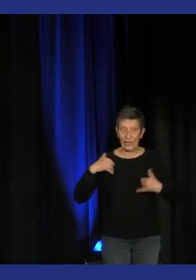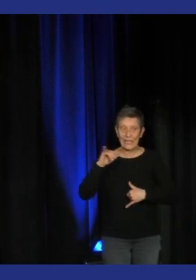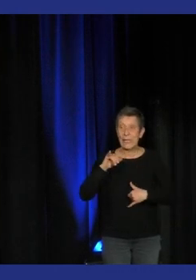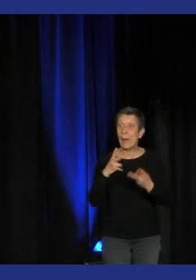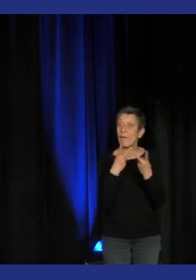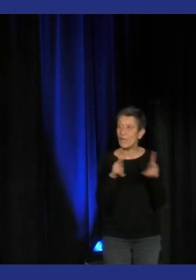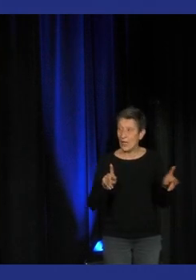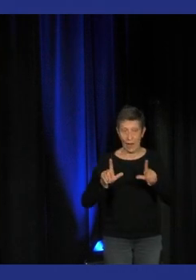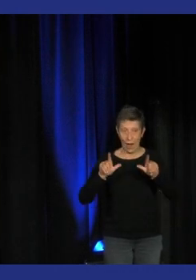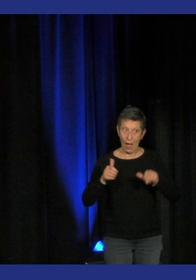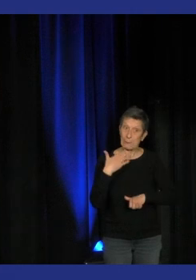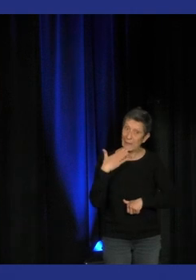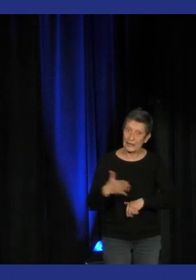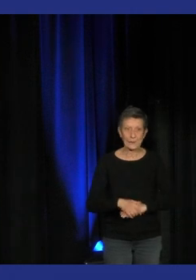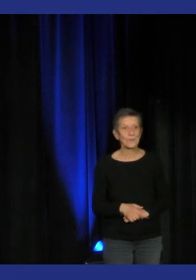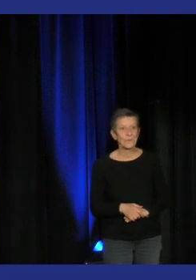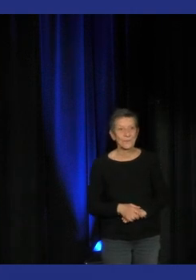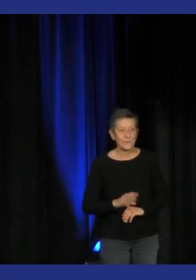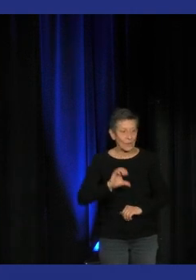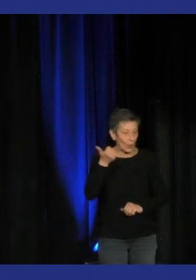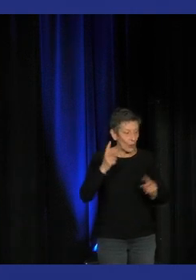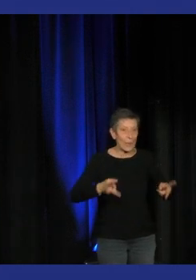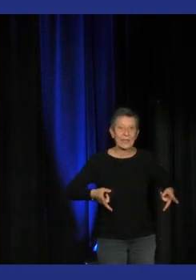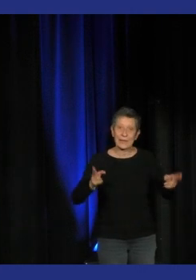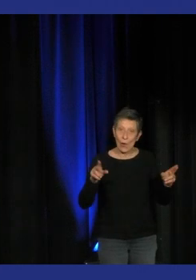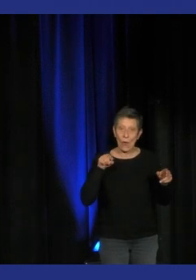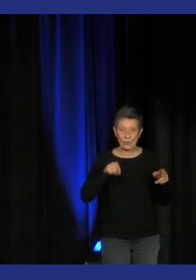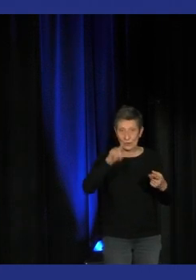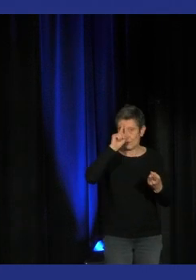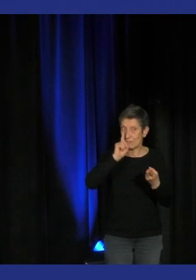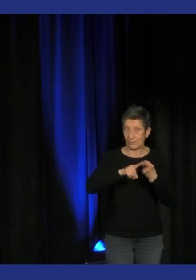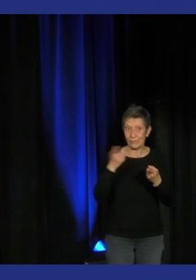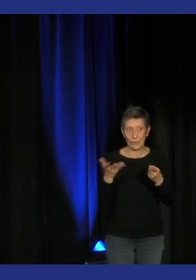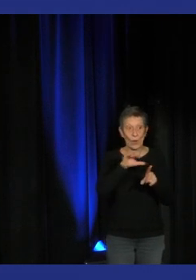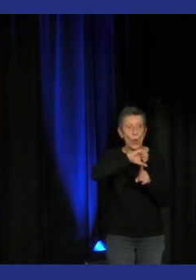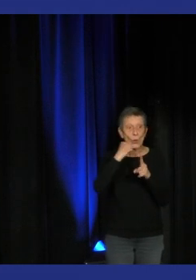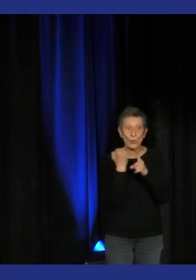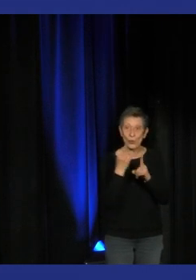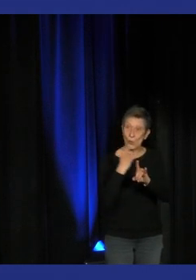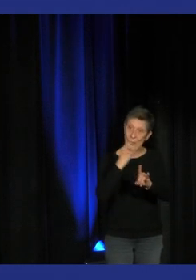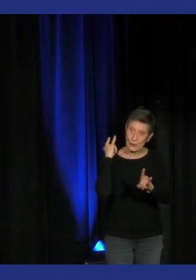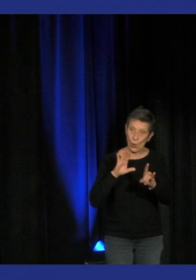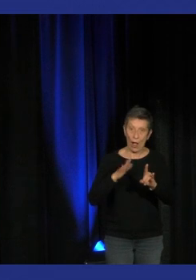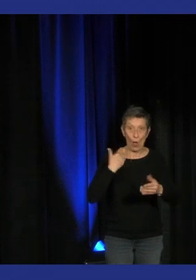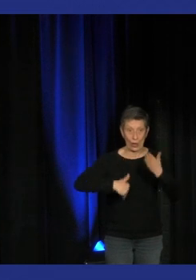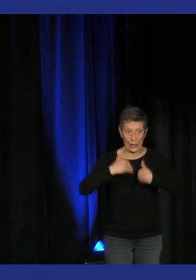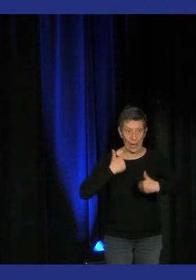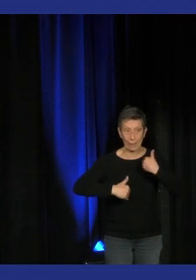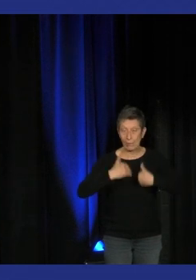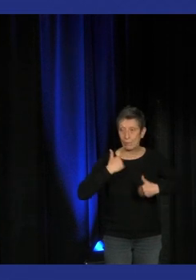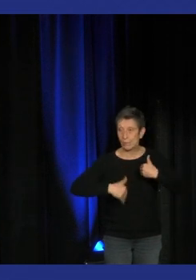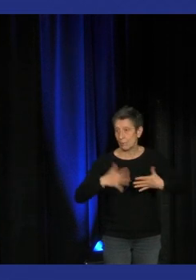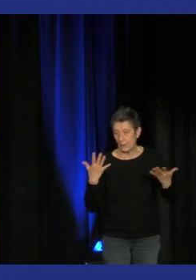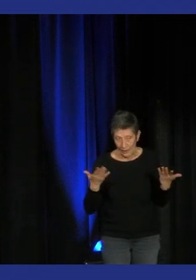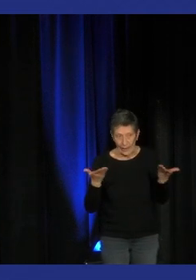parmi nous et je l'en remercie. La première séance de ce cycle a été consacrée à la socio-histoire du handicap à travers ses